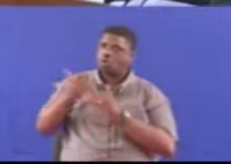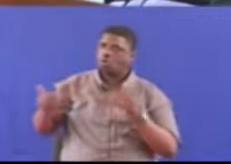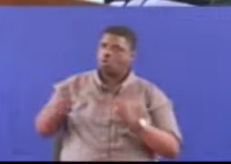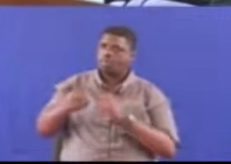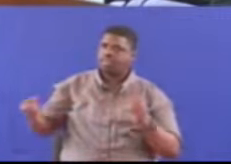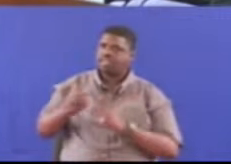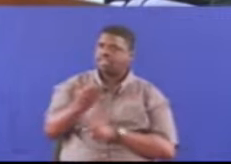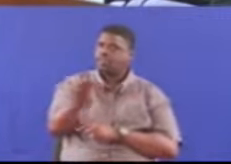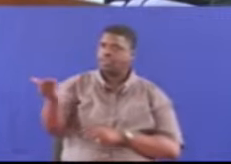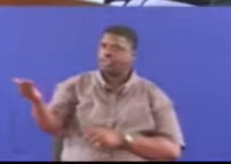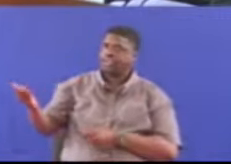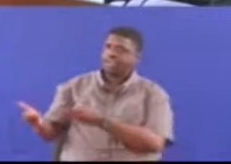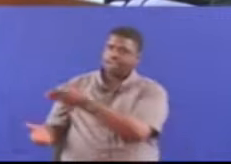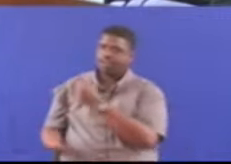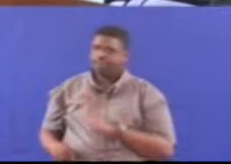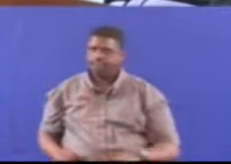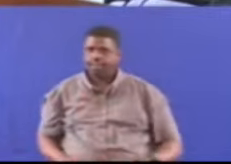wote.